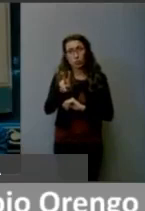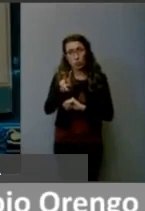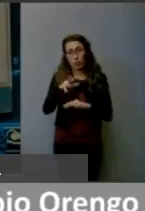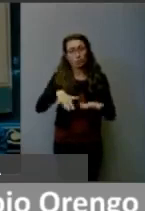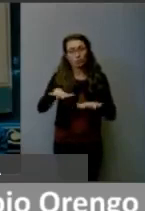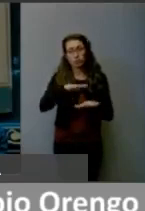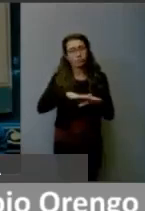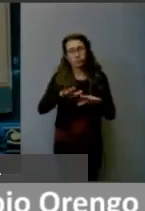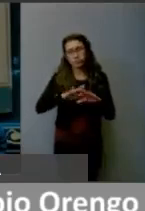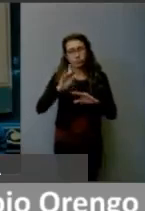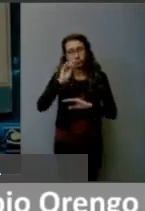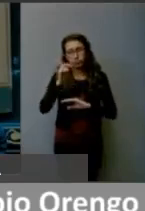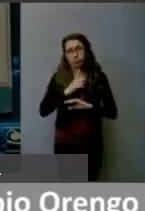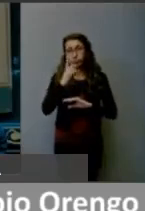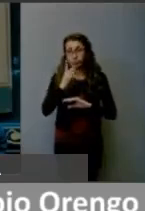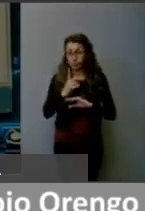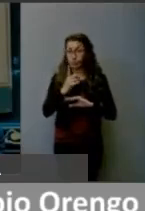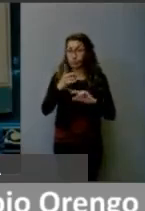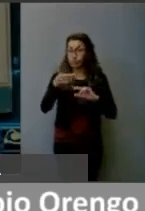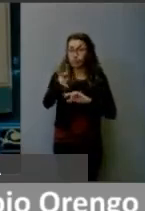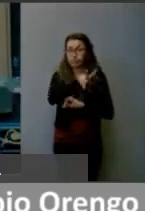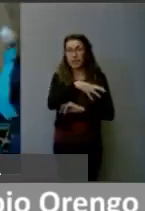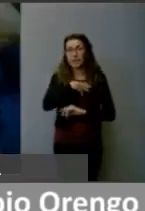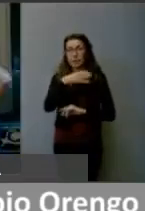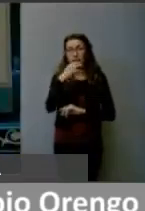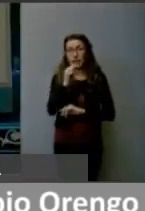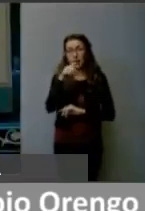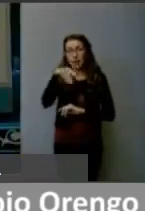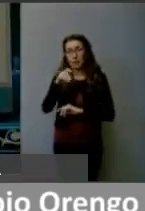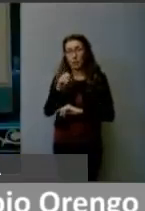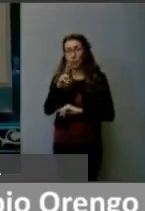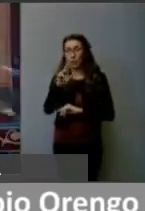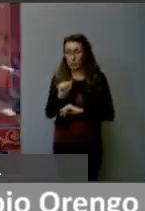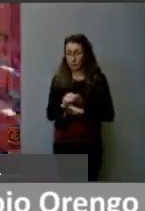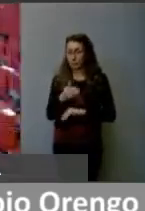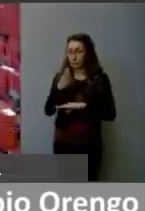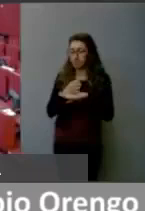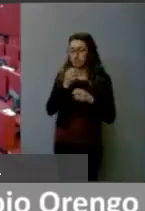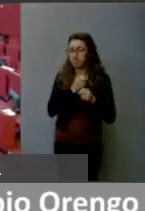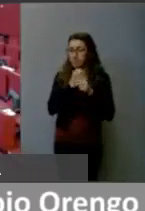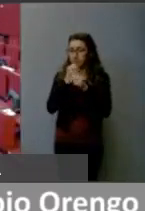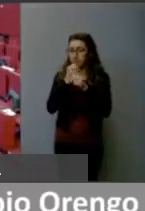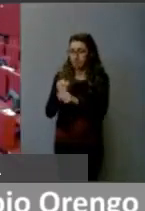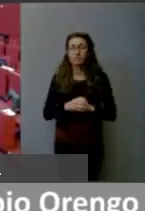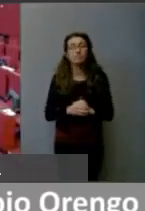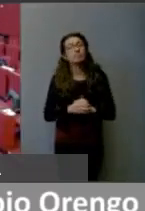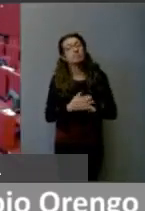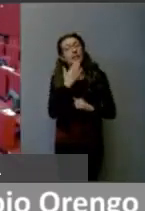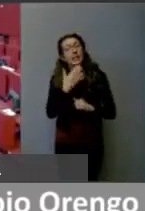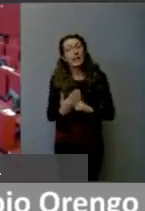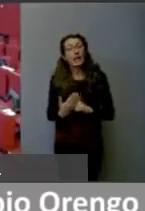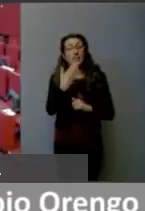Campora. Prego, consigliere. Grazie Presidente. Assessore,